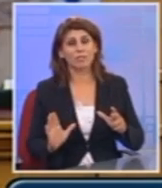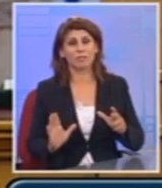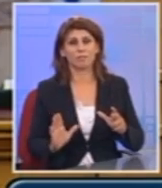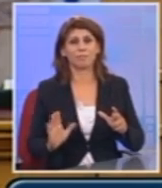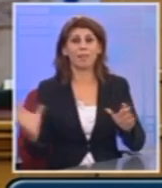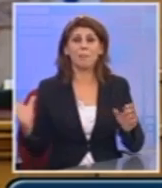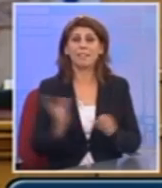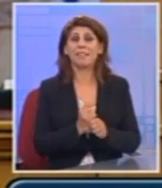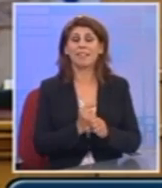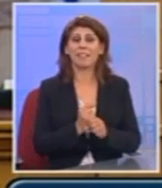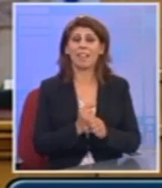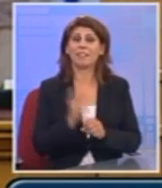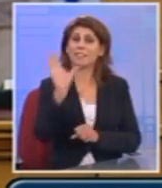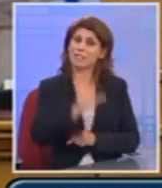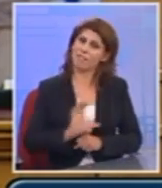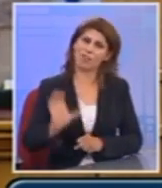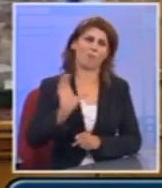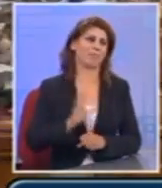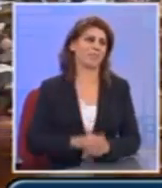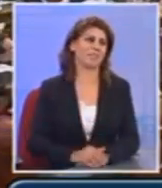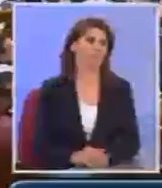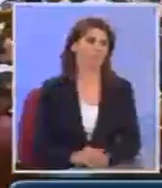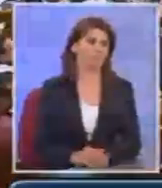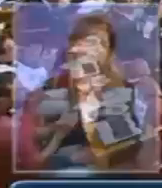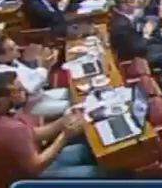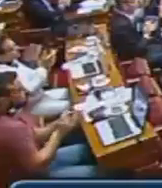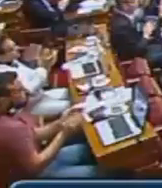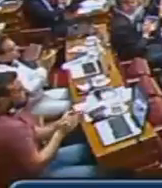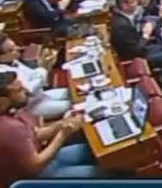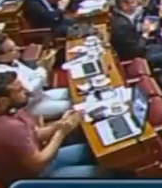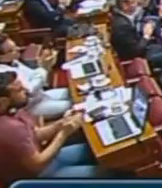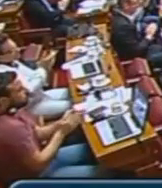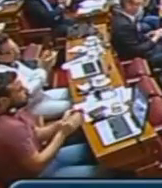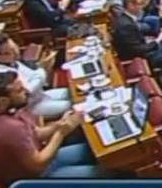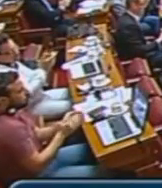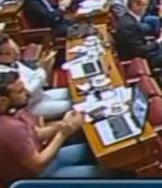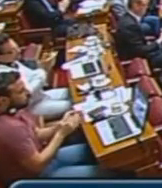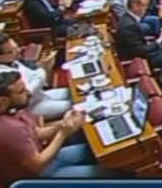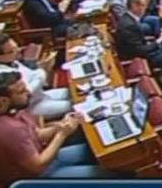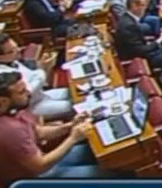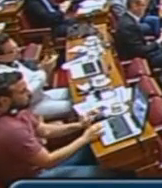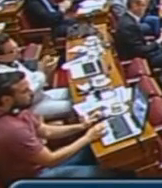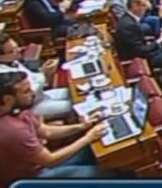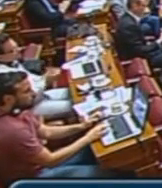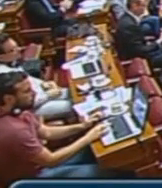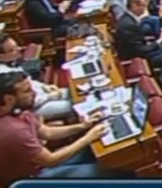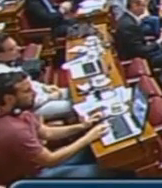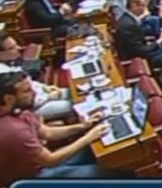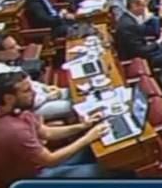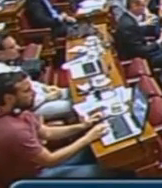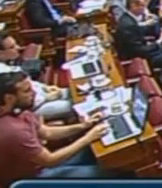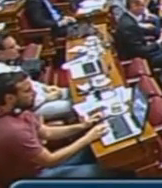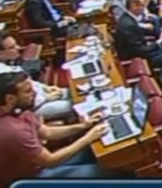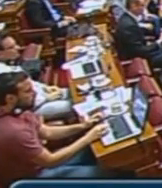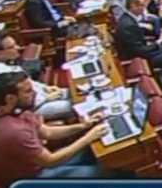επιτυχία της ευρώπης πρέπει να γίνονται σωστά τα πράγματα ευχαριστώ που με